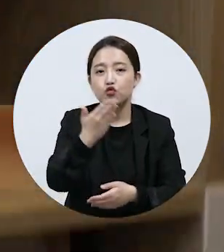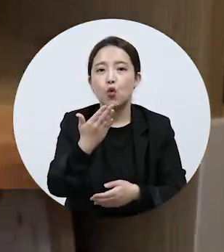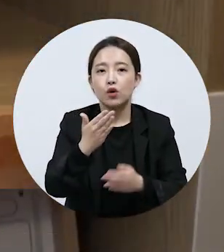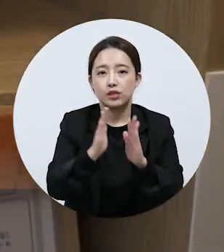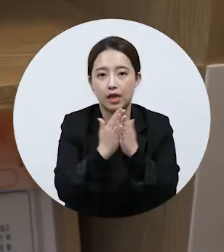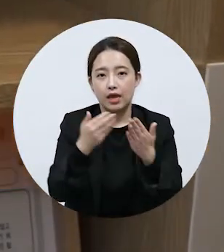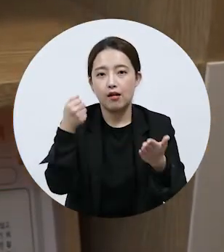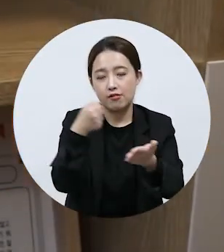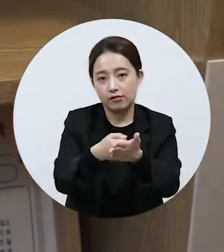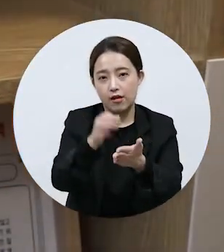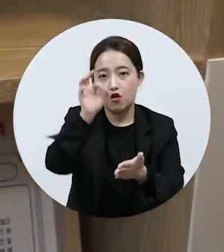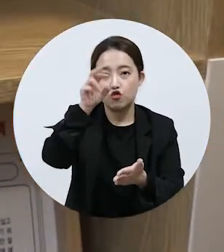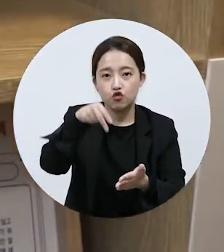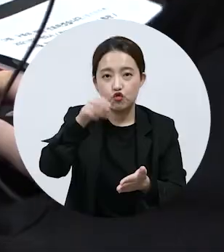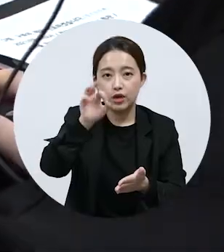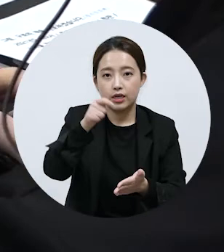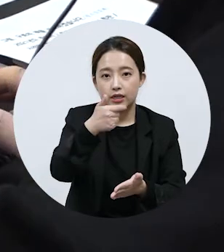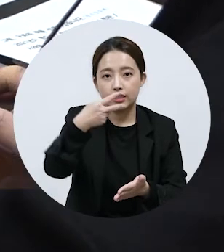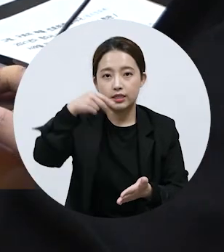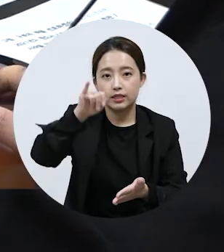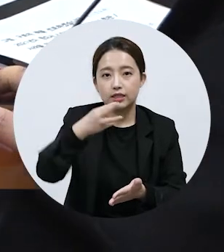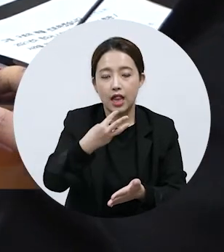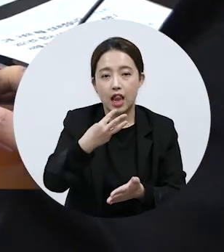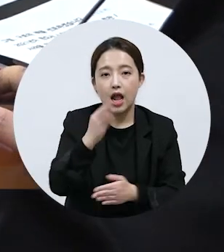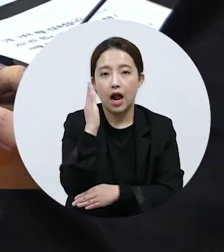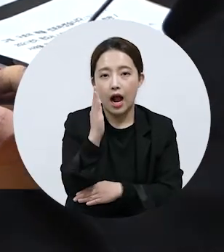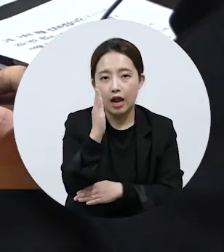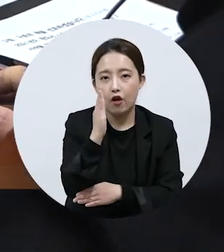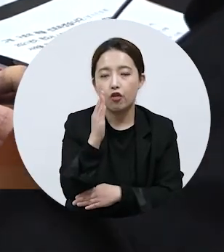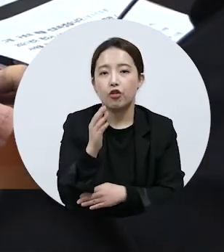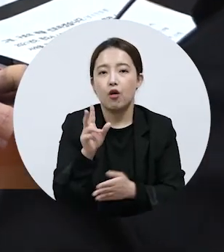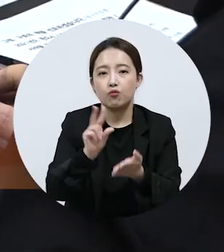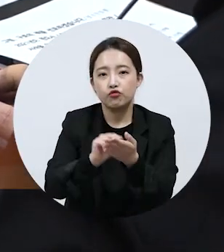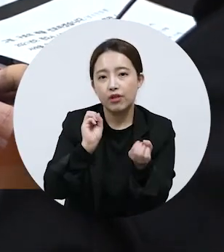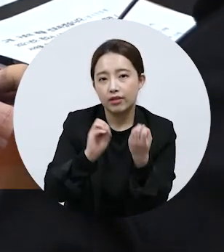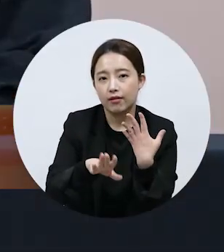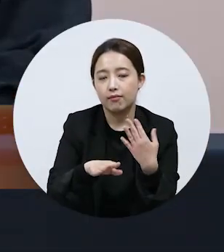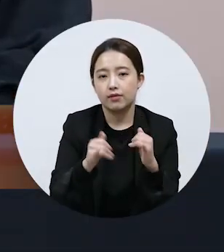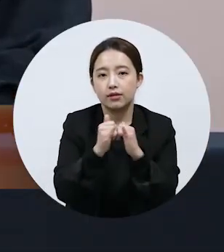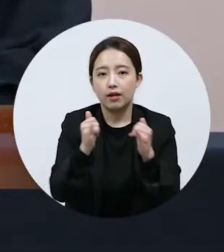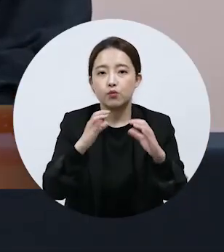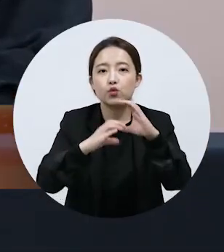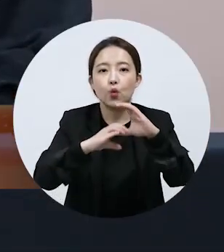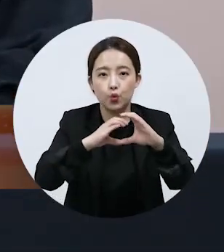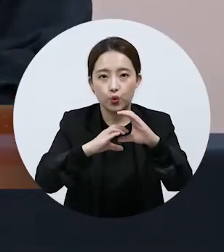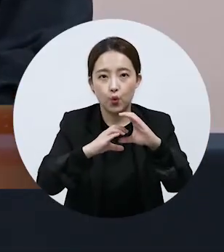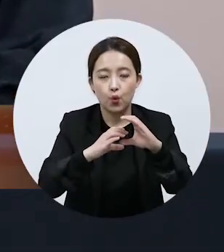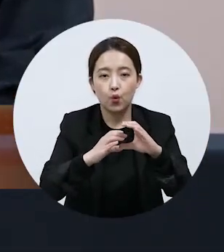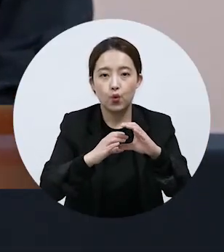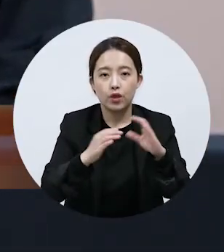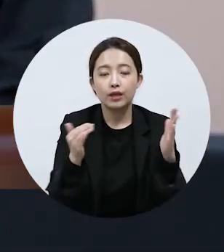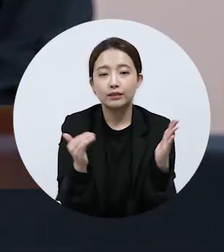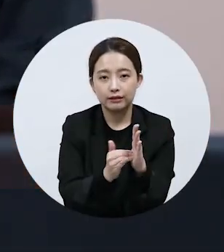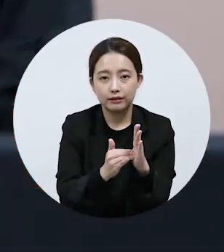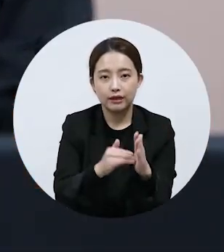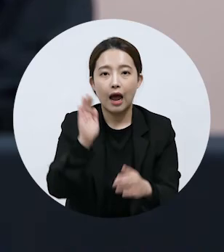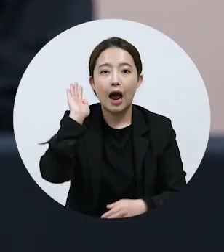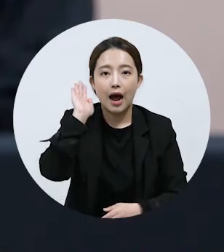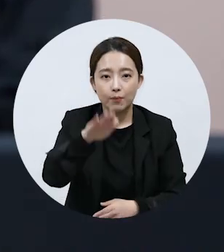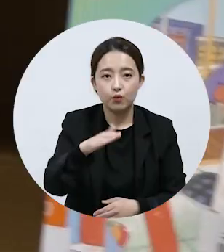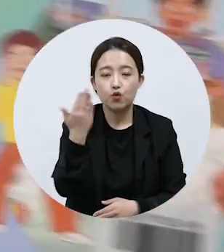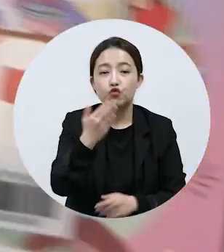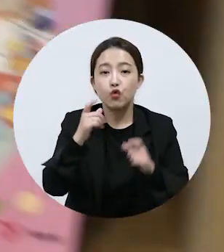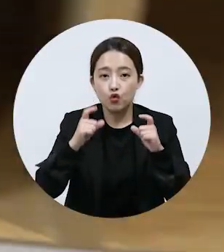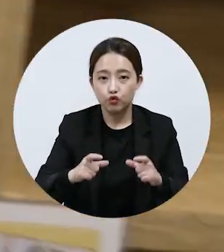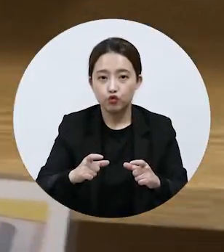부문에 나눠 구로의 책을 선정했고, 유은실 작가의 강연과 퀴즈 이벤트 등 관객들과 소통하는 시간을 가졌습니다.